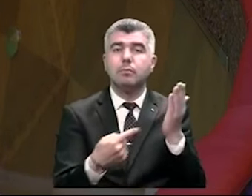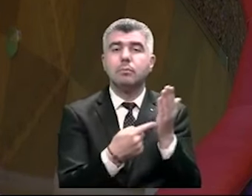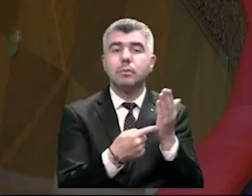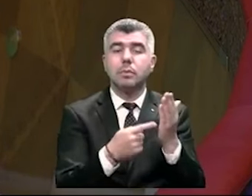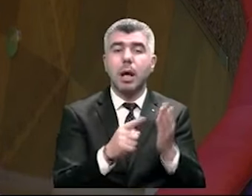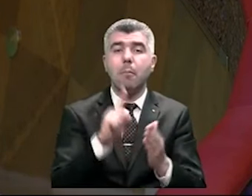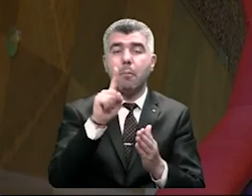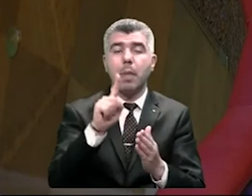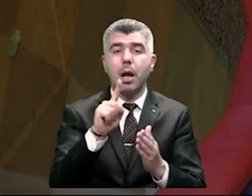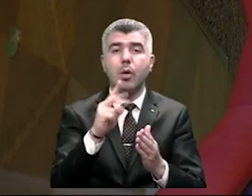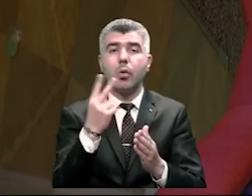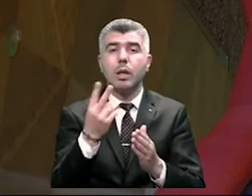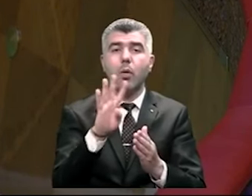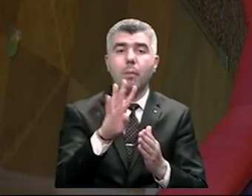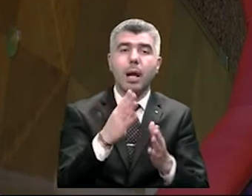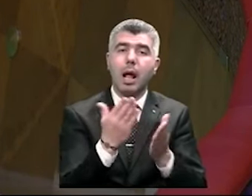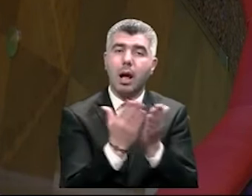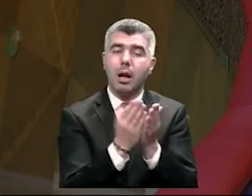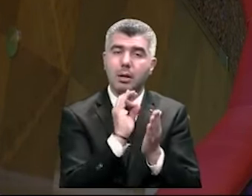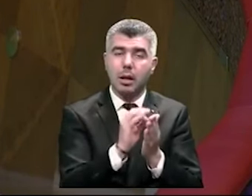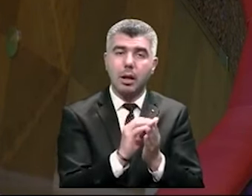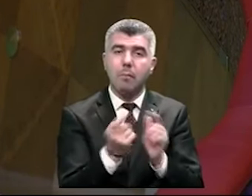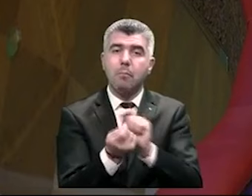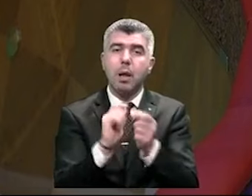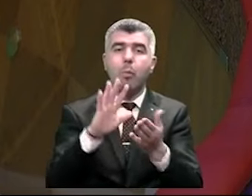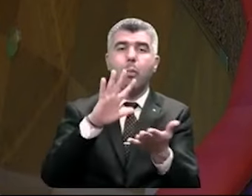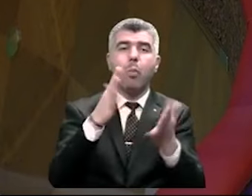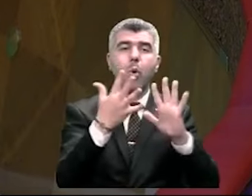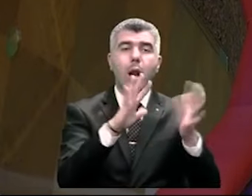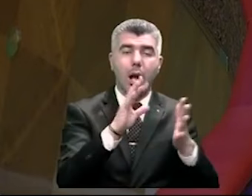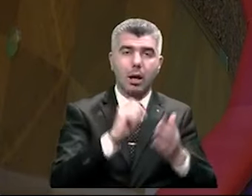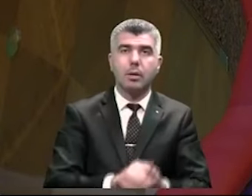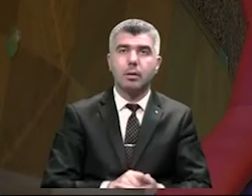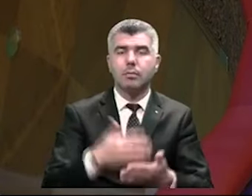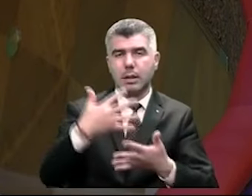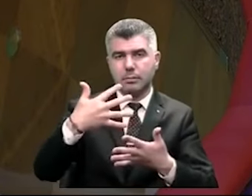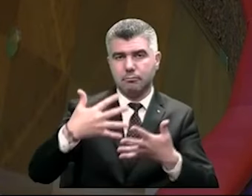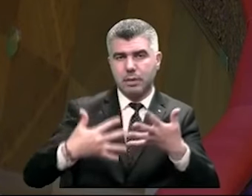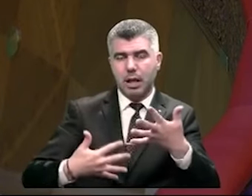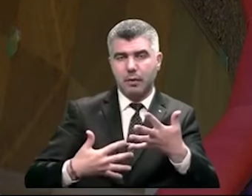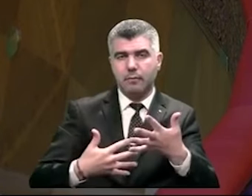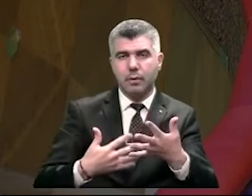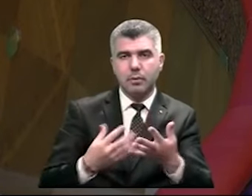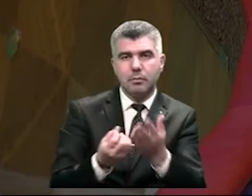142 منحه الماء وتغير المناخ 141 منخه ماغديش نعطيكم